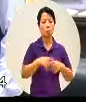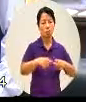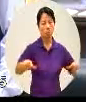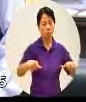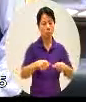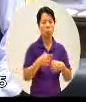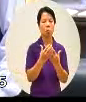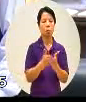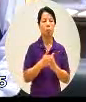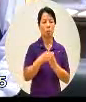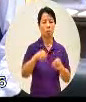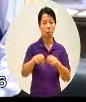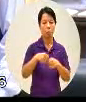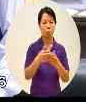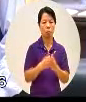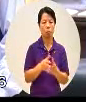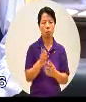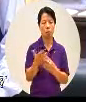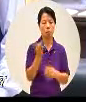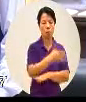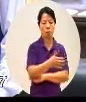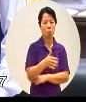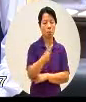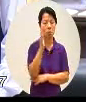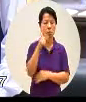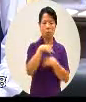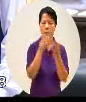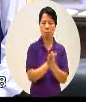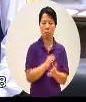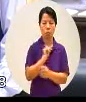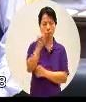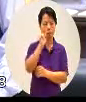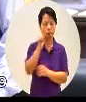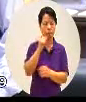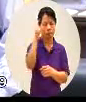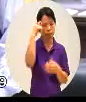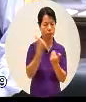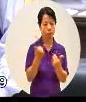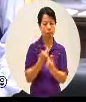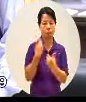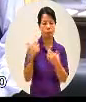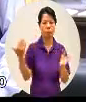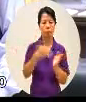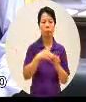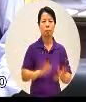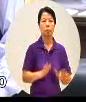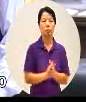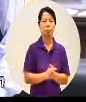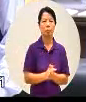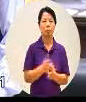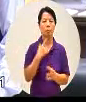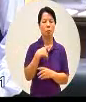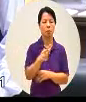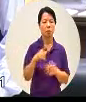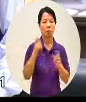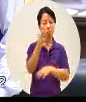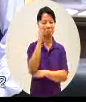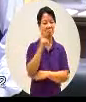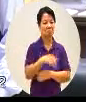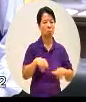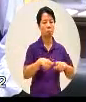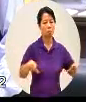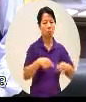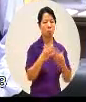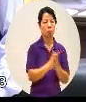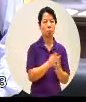我们在县政府的时候，我们就一直反对到现在了。哦，恁要扩编的扩编，百姓啊啊，工厂要你要当街